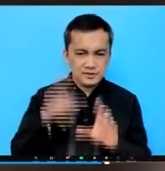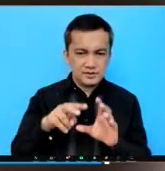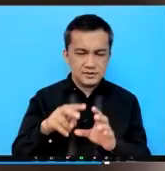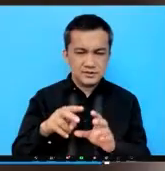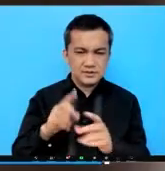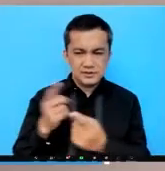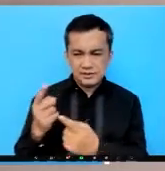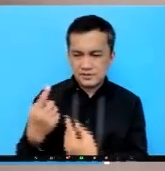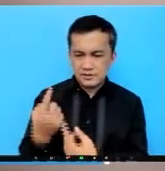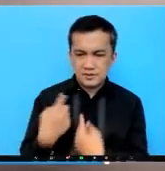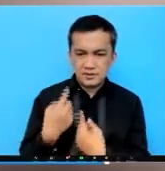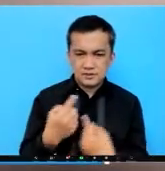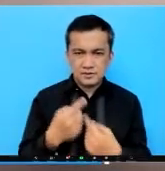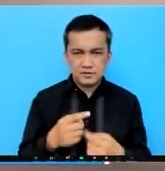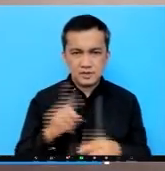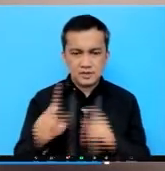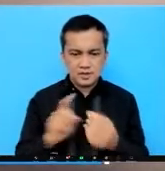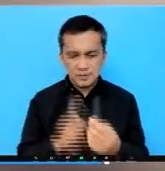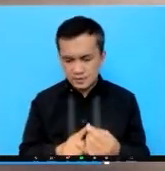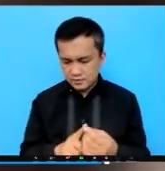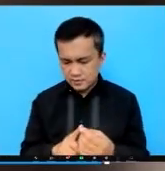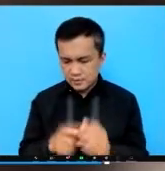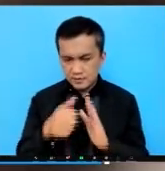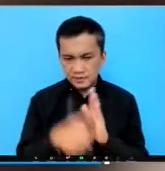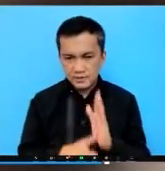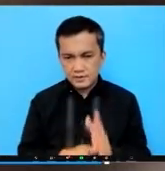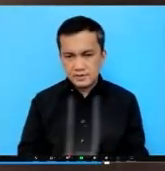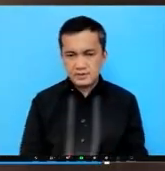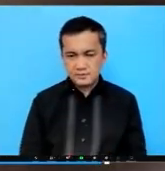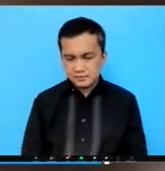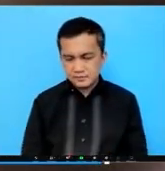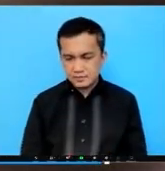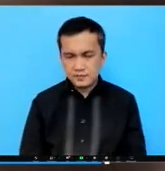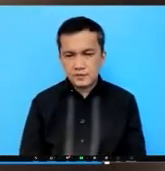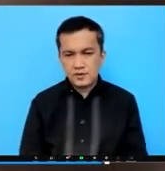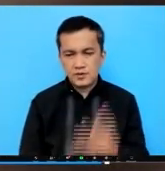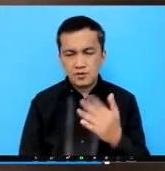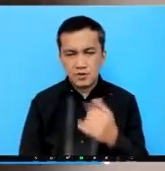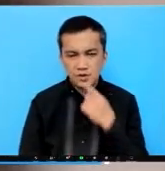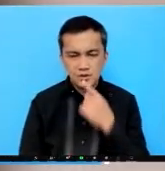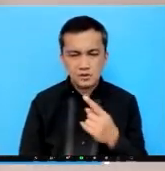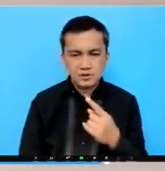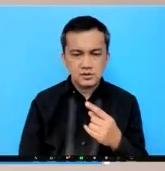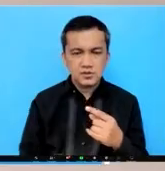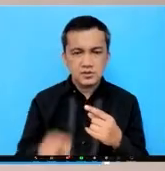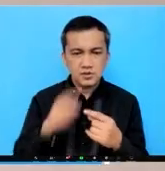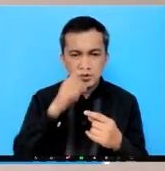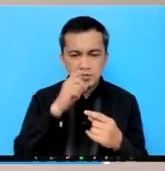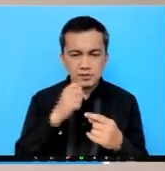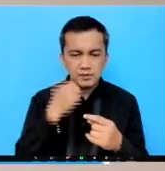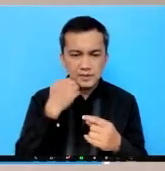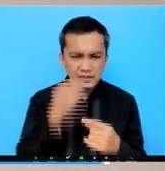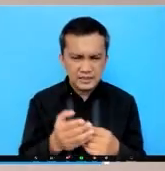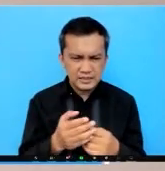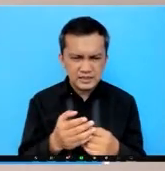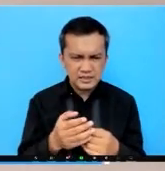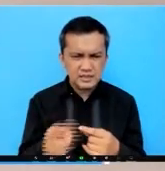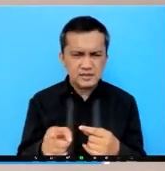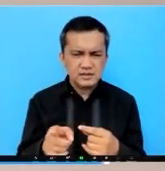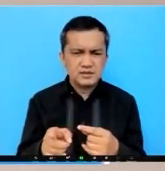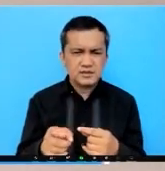sinasagot ang mga tanong tungkol sa pag-embalsamo. Bakit po lumuluha yung patay? Yung pinaka naging butas po